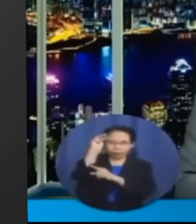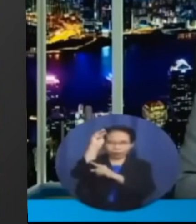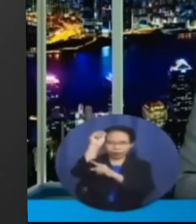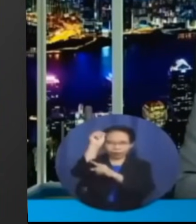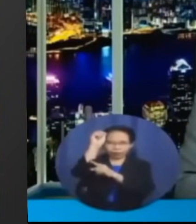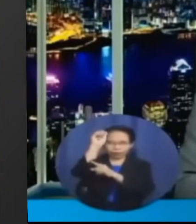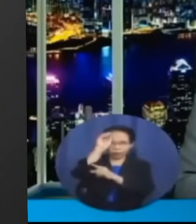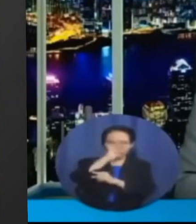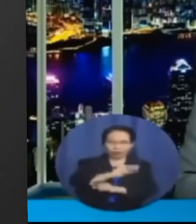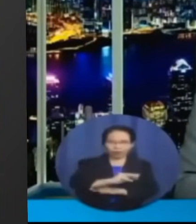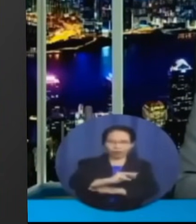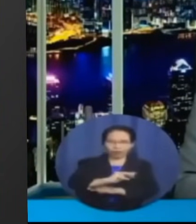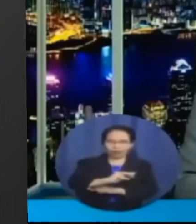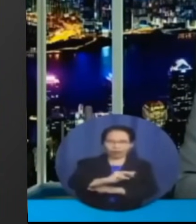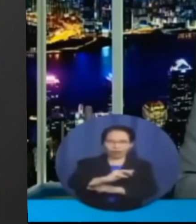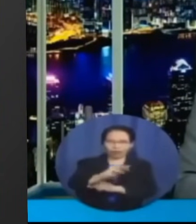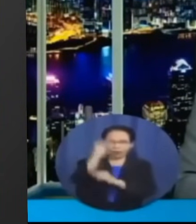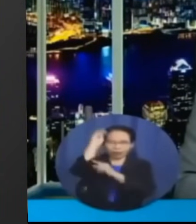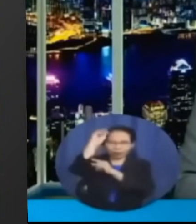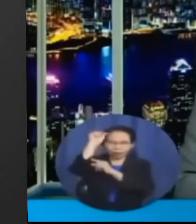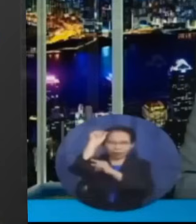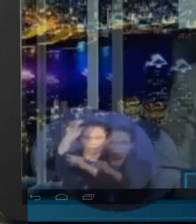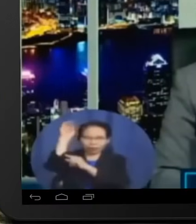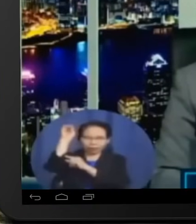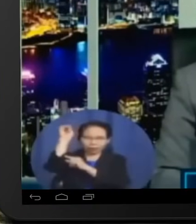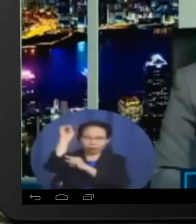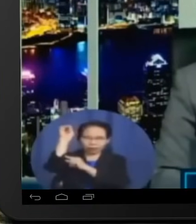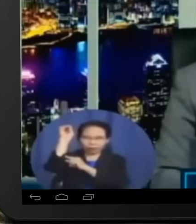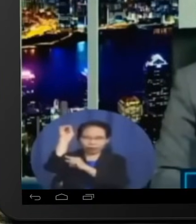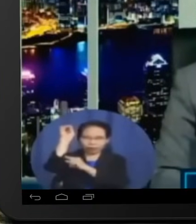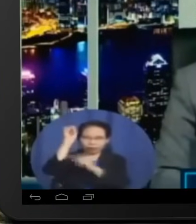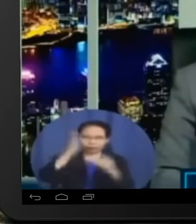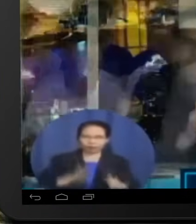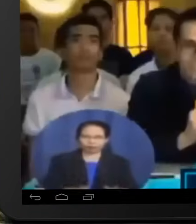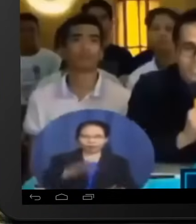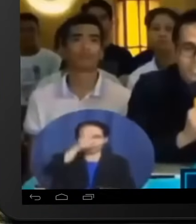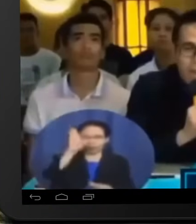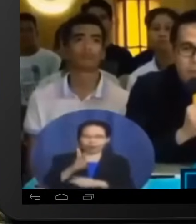Naris Naral. Tuloy po kayo dyan sa Macau, kapatid na Ramis.